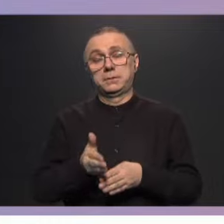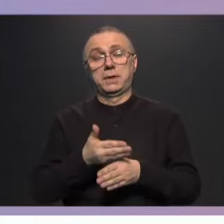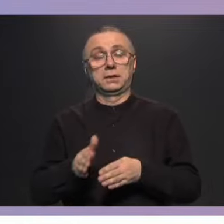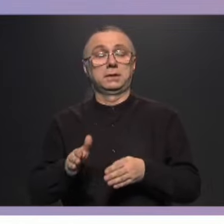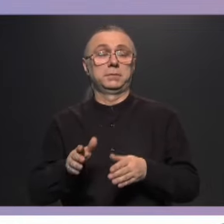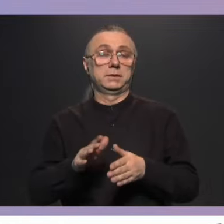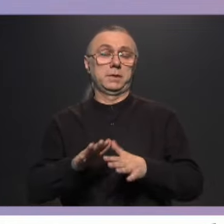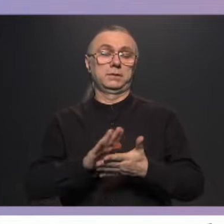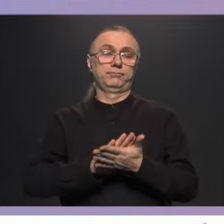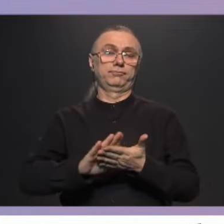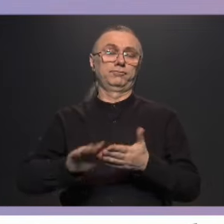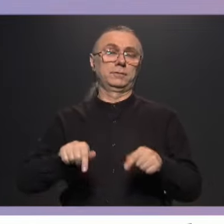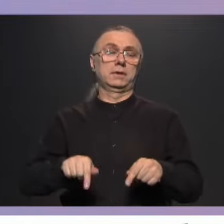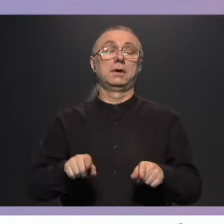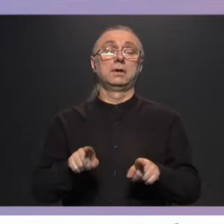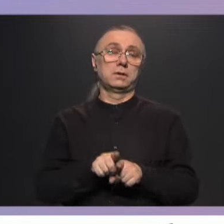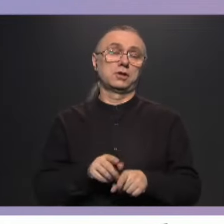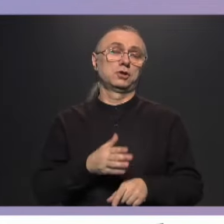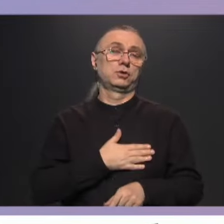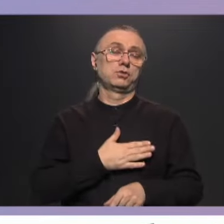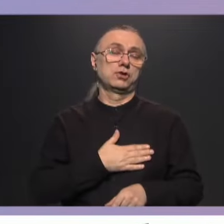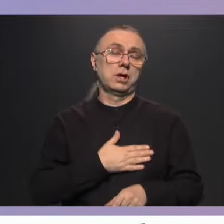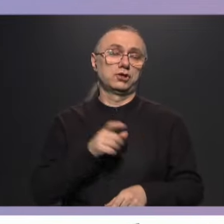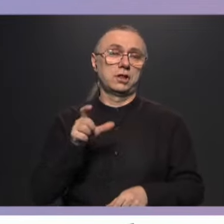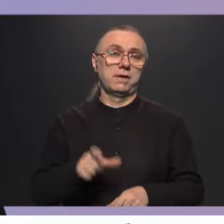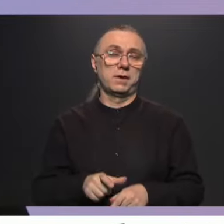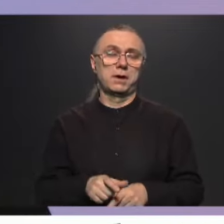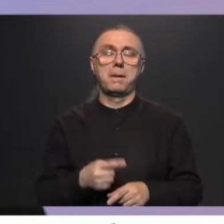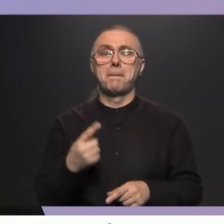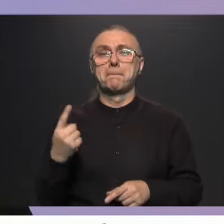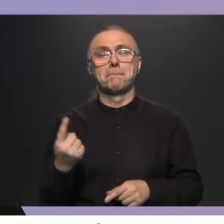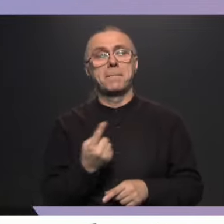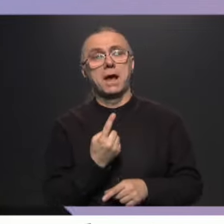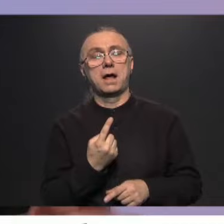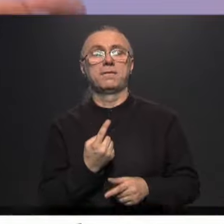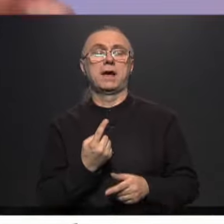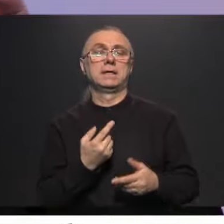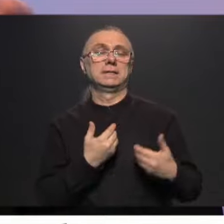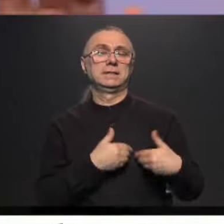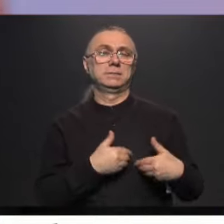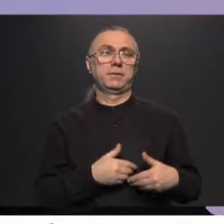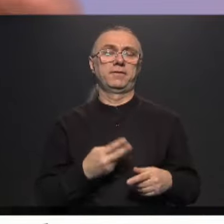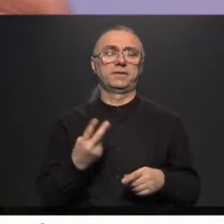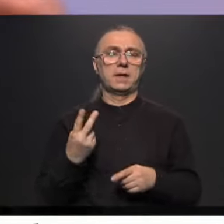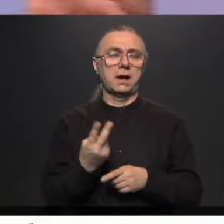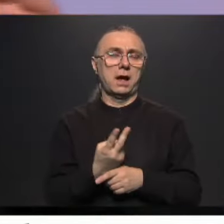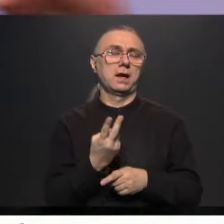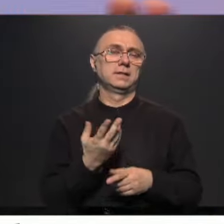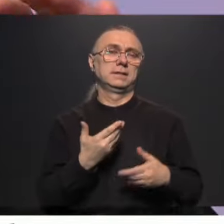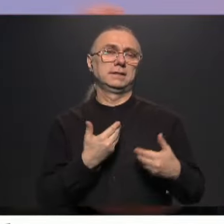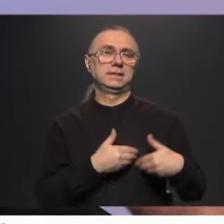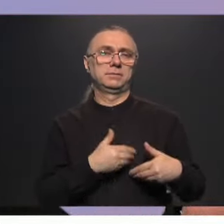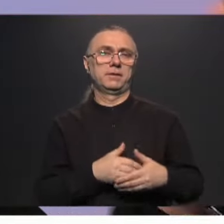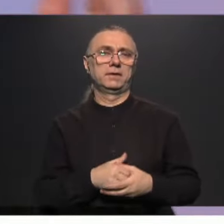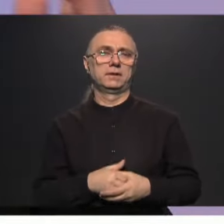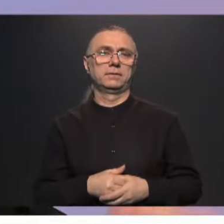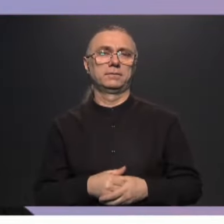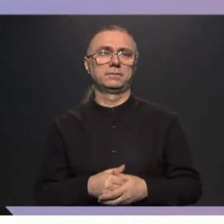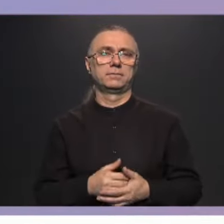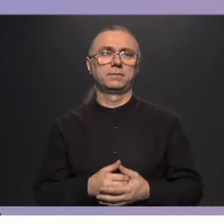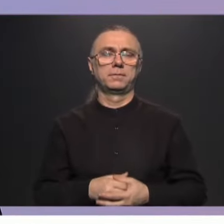душой человека, на самом деле. Первая, вторая исповедь, я говорю, надо то говорить, чтобы вот снять как можно больше вот этой черной пены.